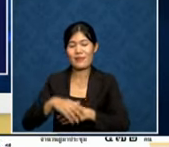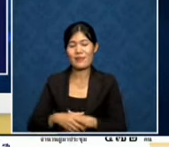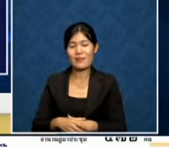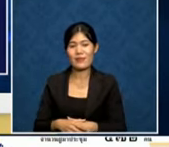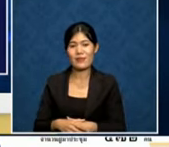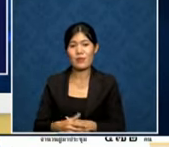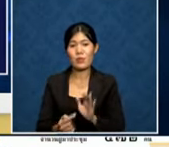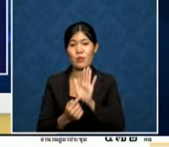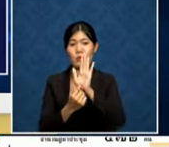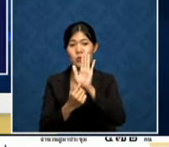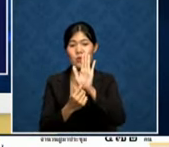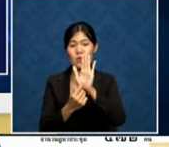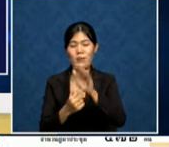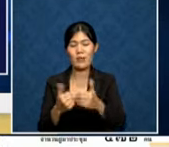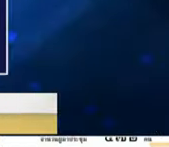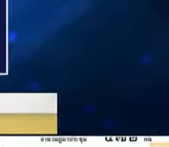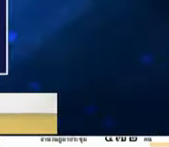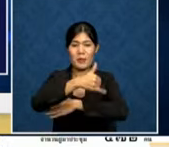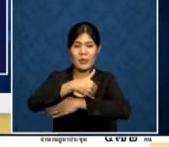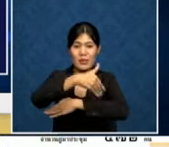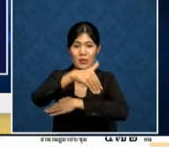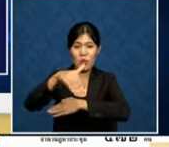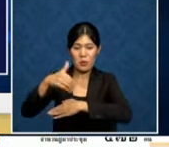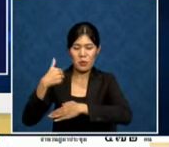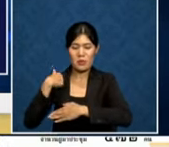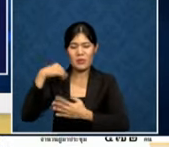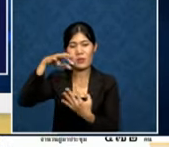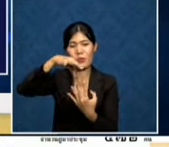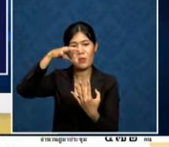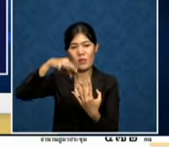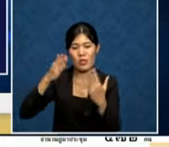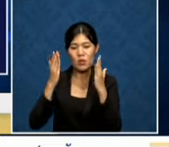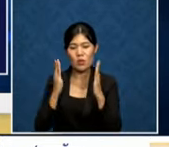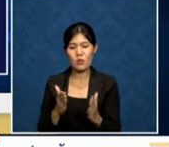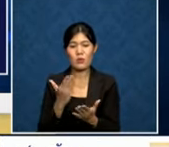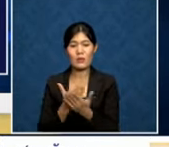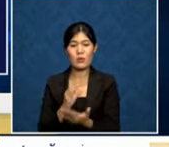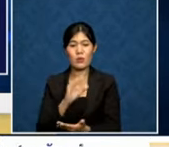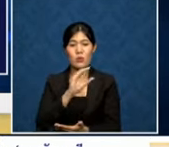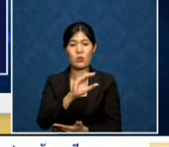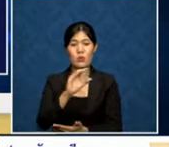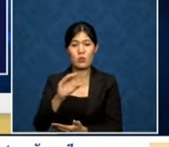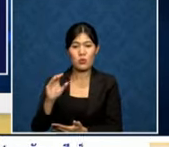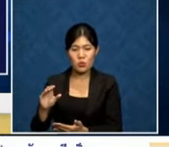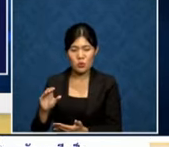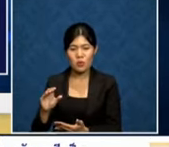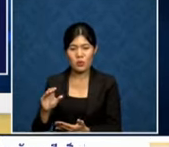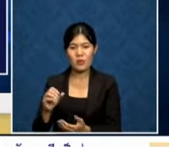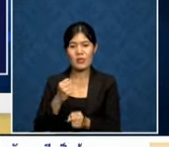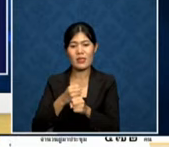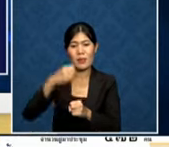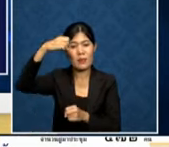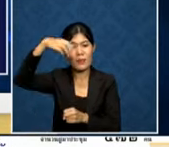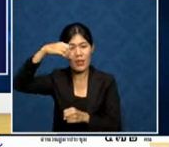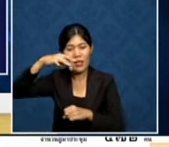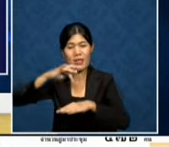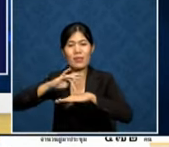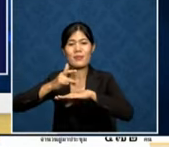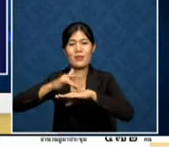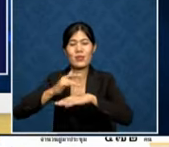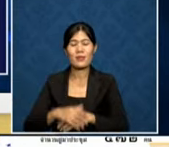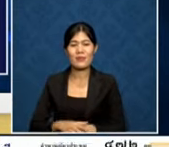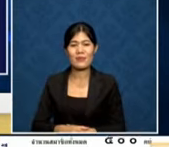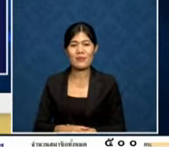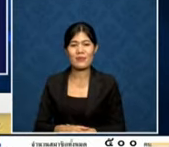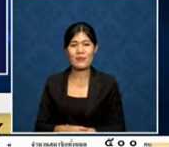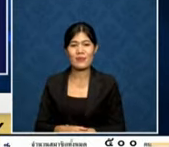ว่าแต่ละประเทศเขามีกี่ตัวเลือกในการที่นักลงทุนจะเข้าถึงพลังงานสอาดได้ครับตั้งแต่มีกันตั้งแต่การ